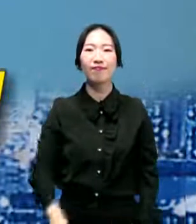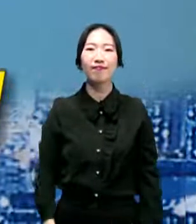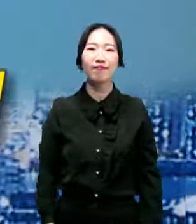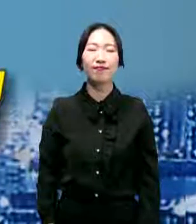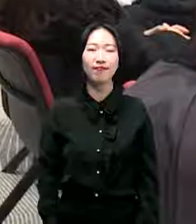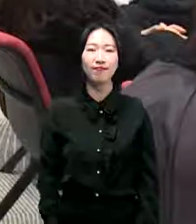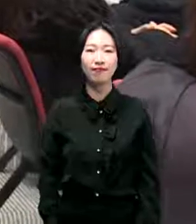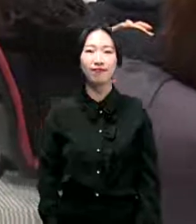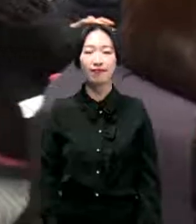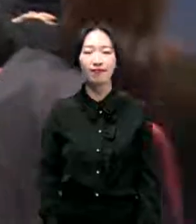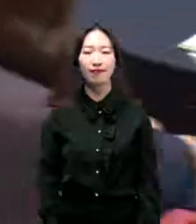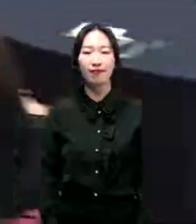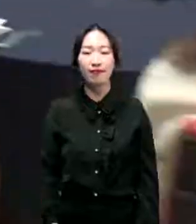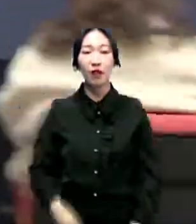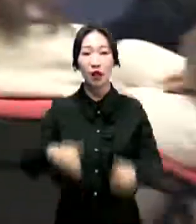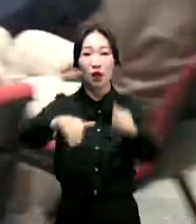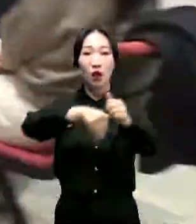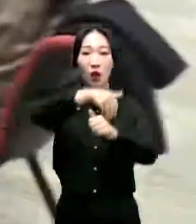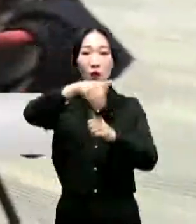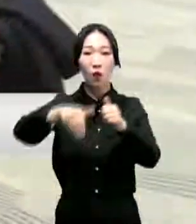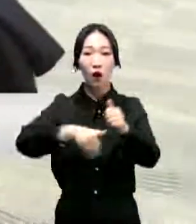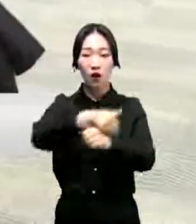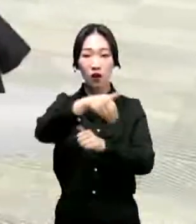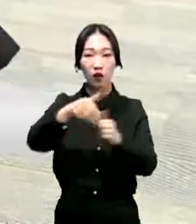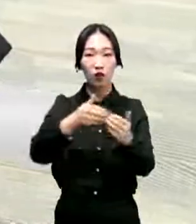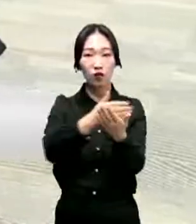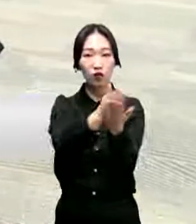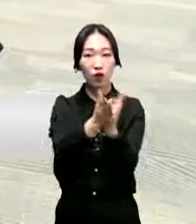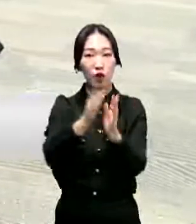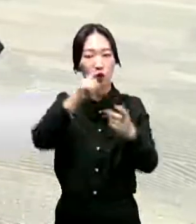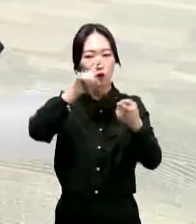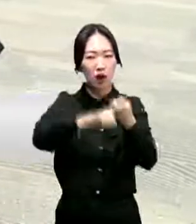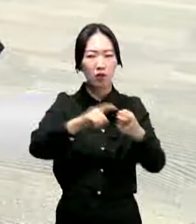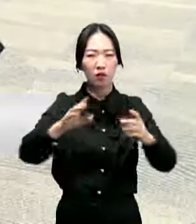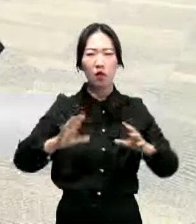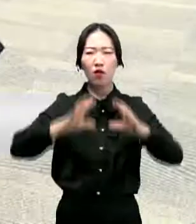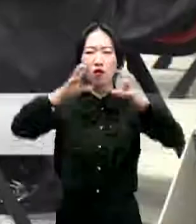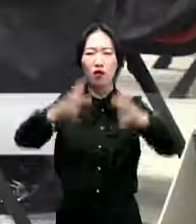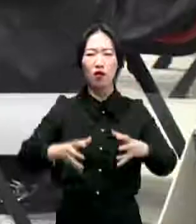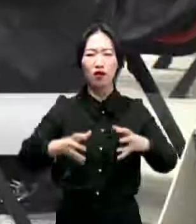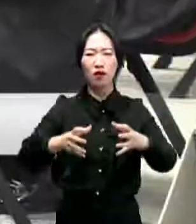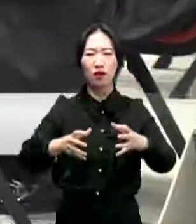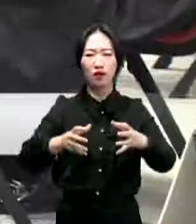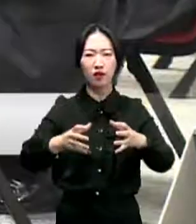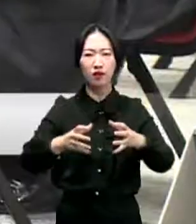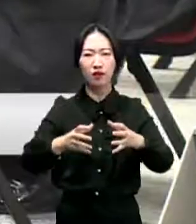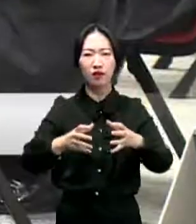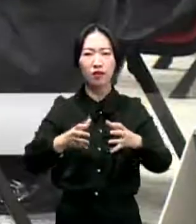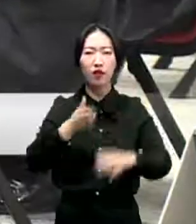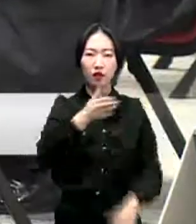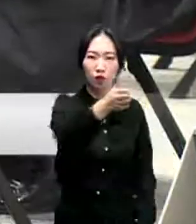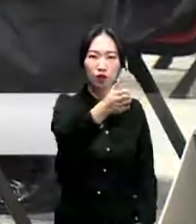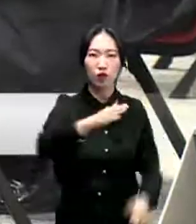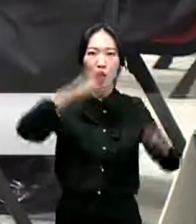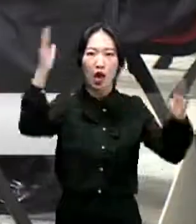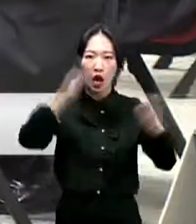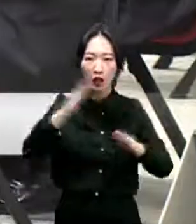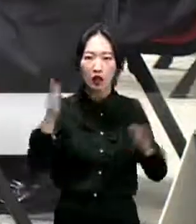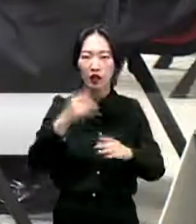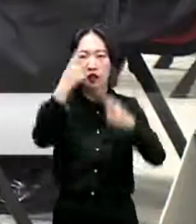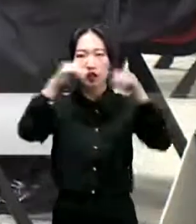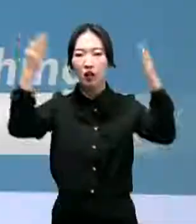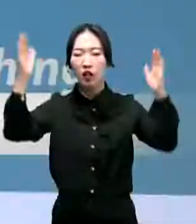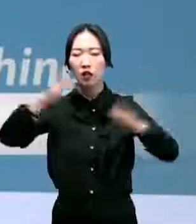기자입니다. 환경 분야에 관심을 가진 전 세계 중고등학생과 대학생, 전문가들이 한자리에